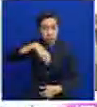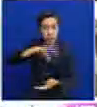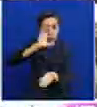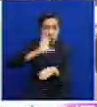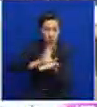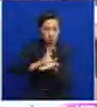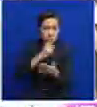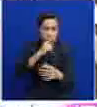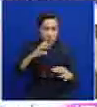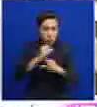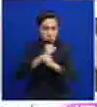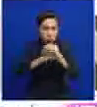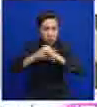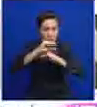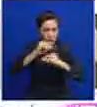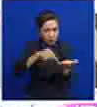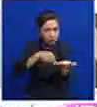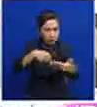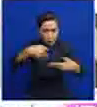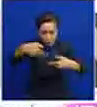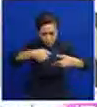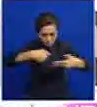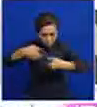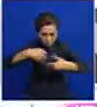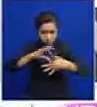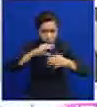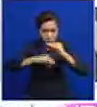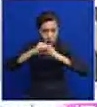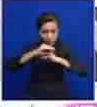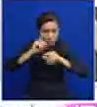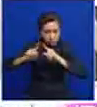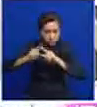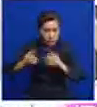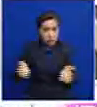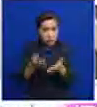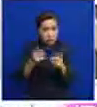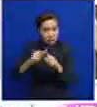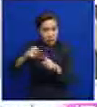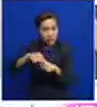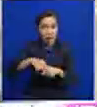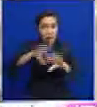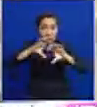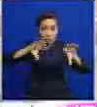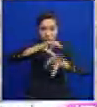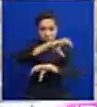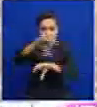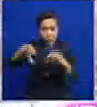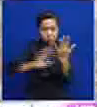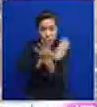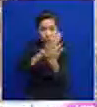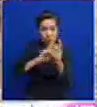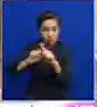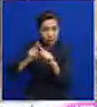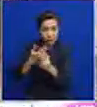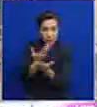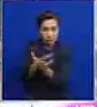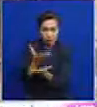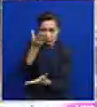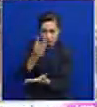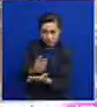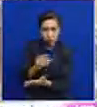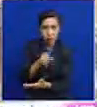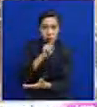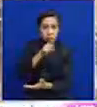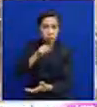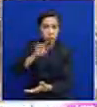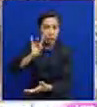ขอรับการสนับสนุนตามมาตรการกระตุ้นการลงทุนขนาดเล็กของรัฐบาลจากหน่วยงานรัฐทั่วประเทศภายใต้วงเงินที่ยังเหลืออยู่กว่า 1.8 หมื่